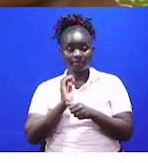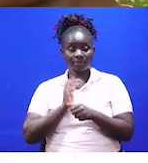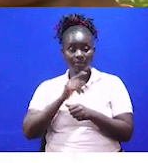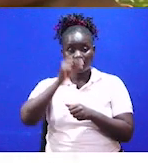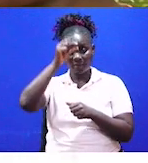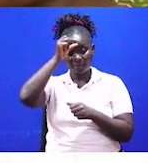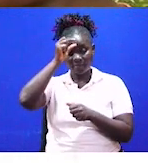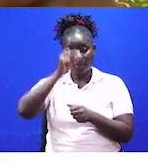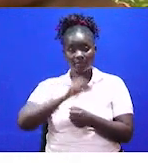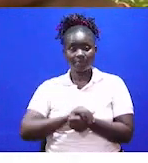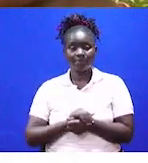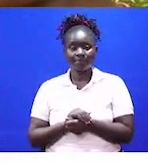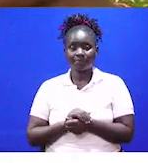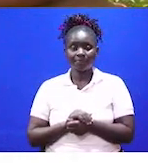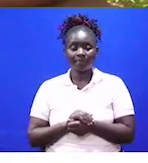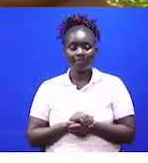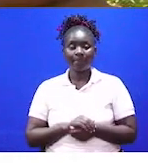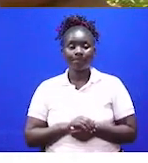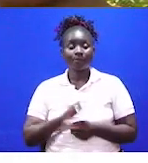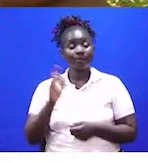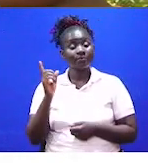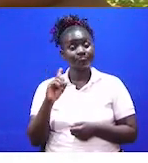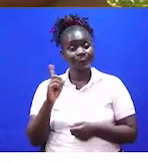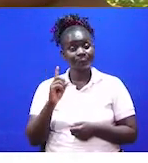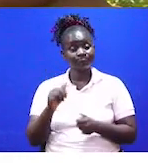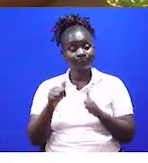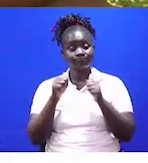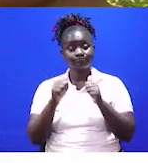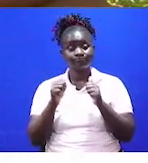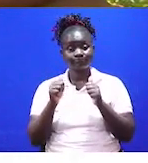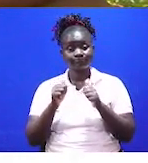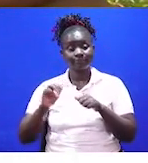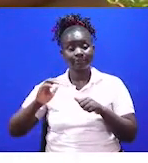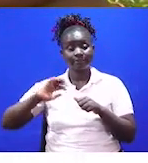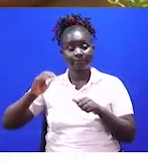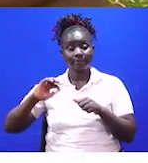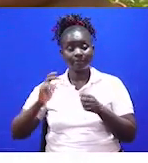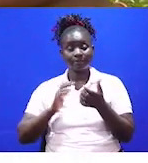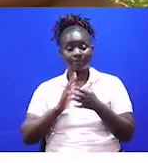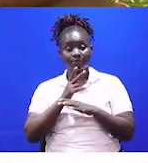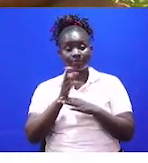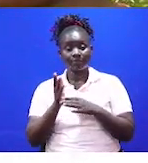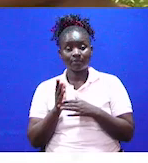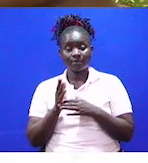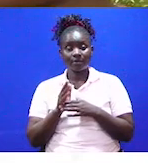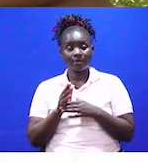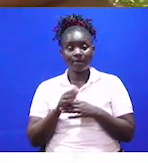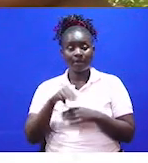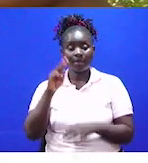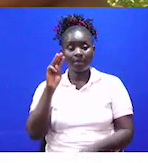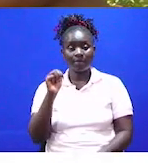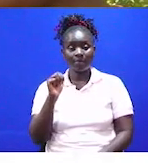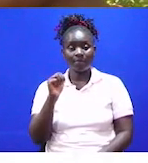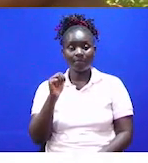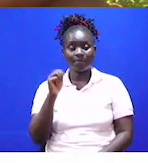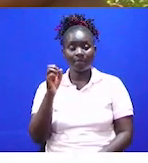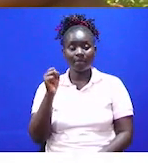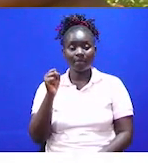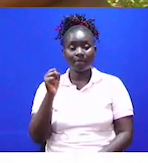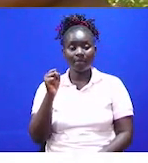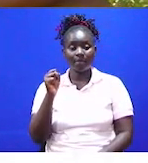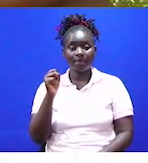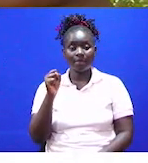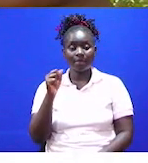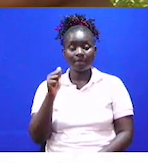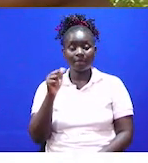ito. Mwaswe serikali ya Nyamira County. Ebu kate kanene na masaba noti. Omo esisio ito, ito wali